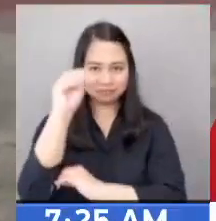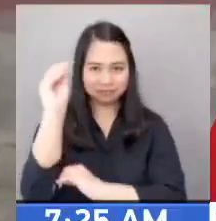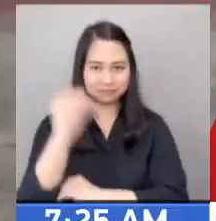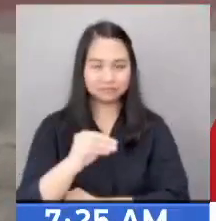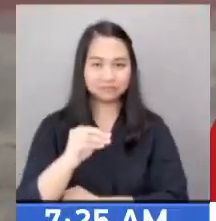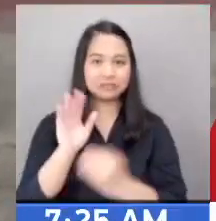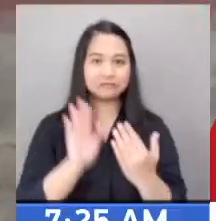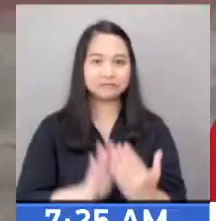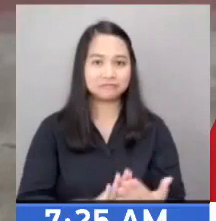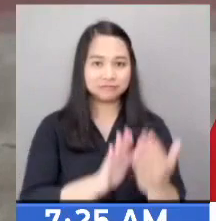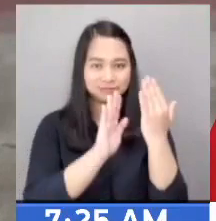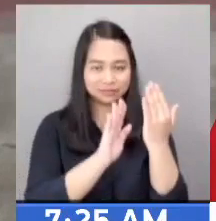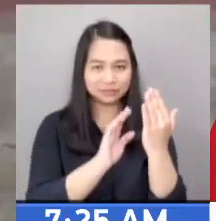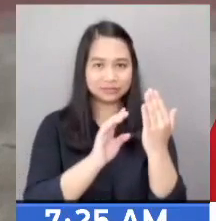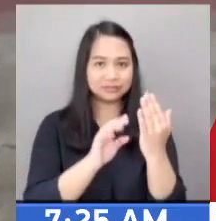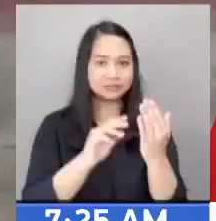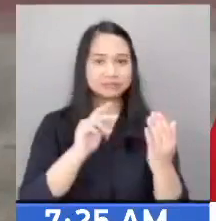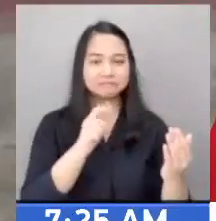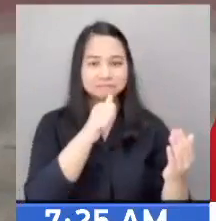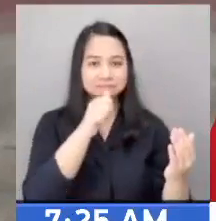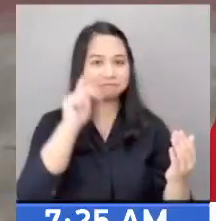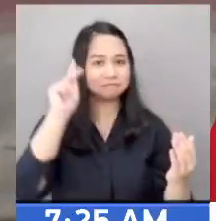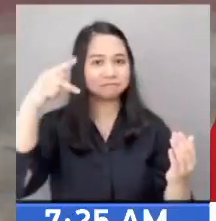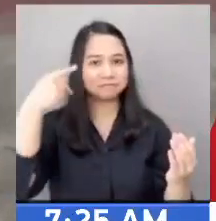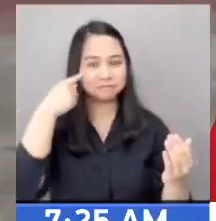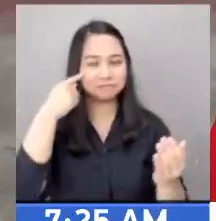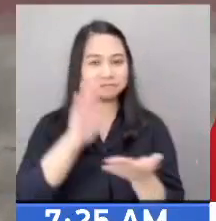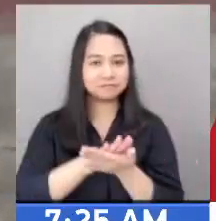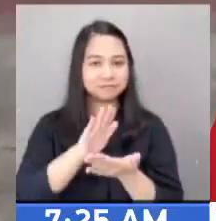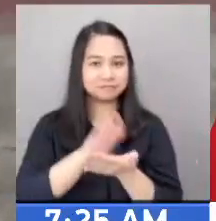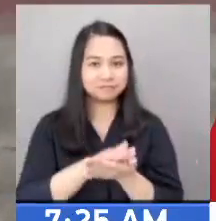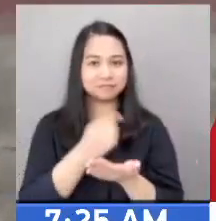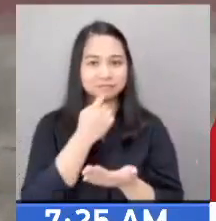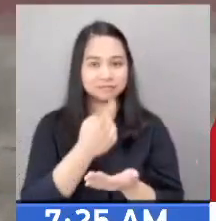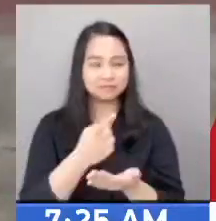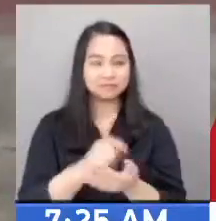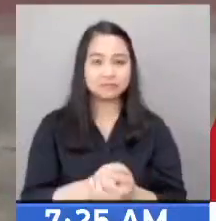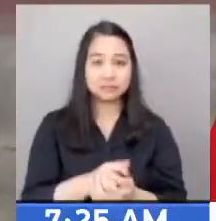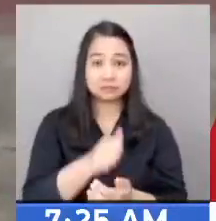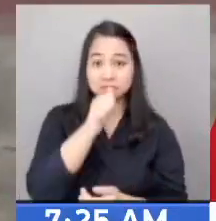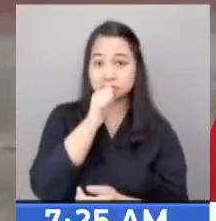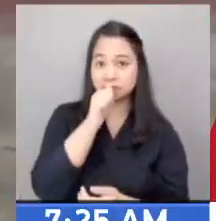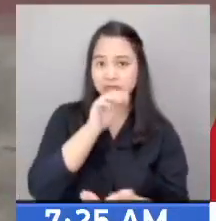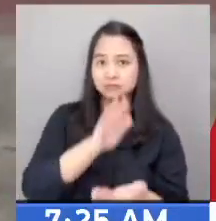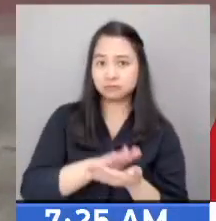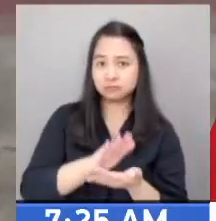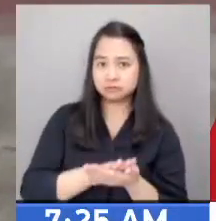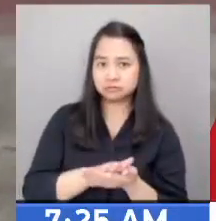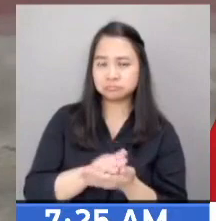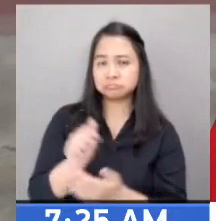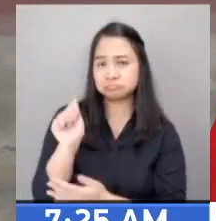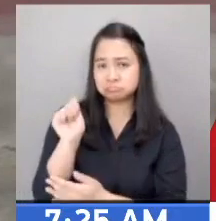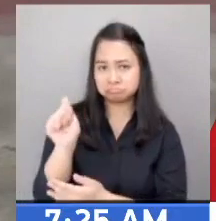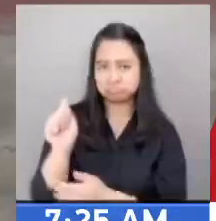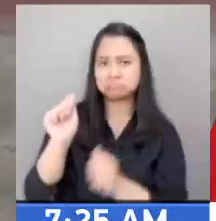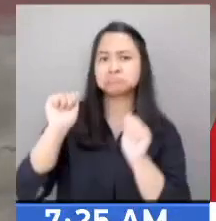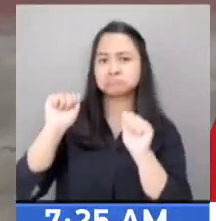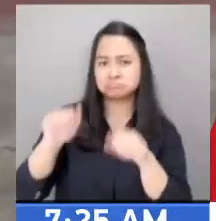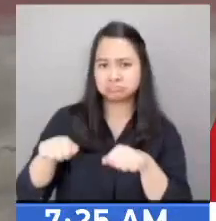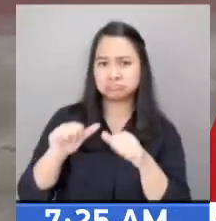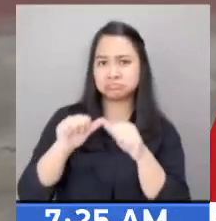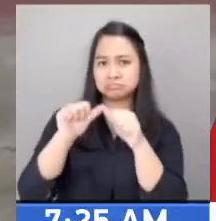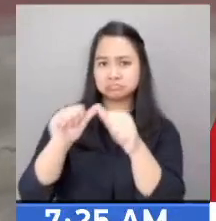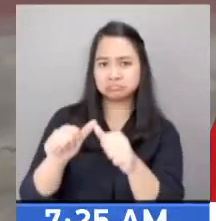sa pampublikong eskwelahan. Samantalang doon naman sa mga private school, Ivan, ay maaari pa rin sila magpatuloy doon sa tinatawag na